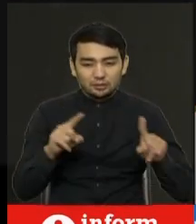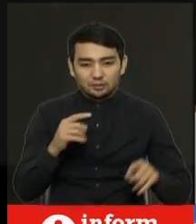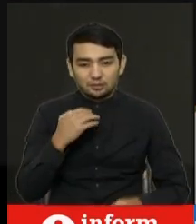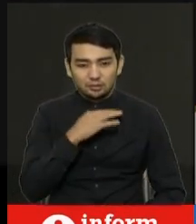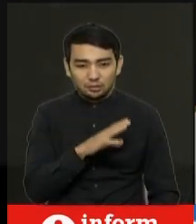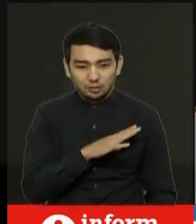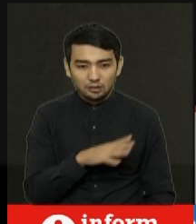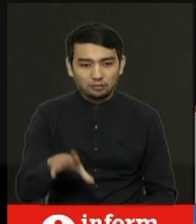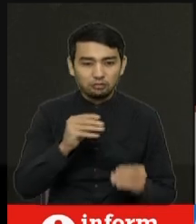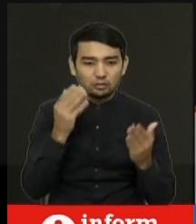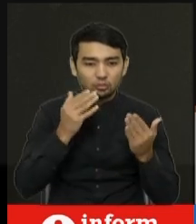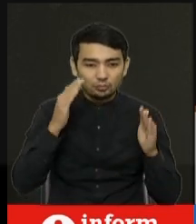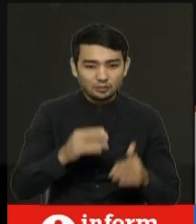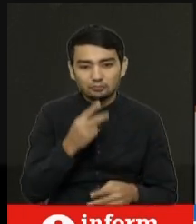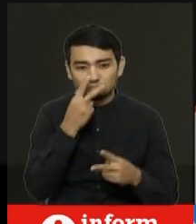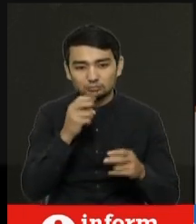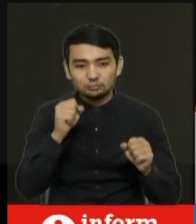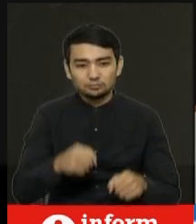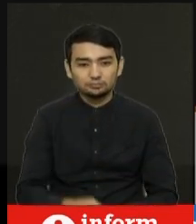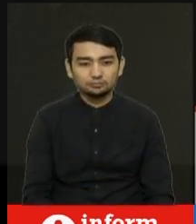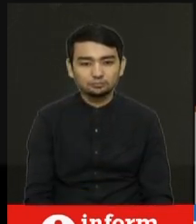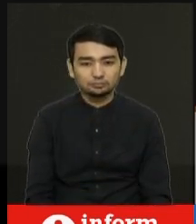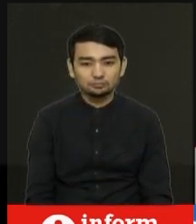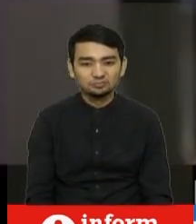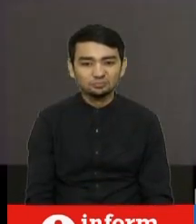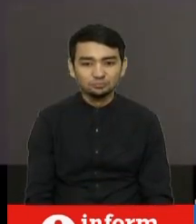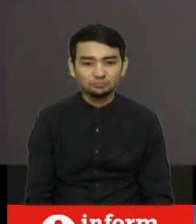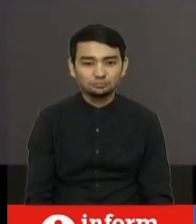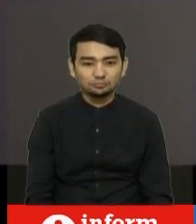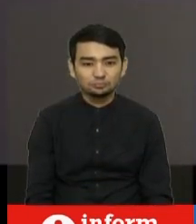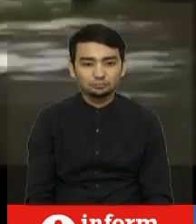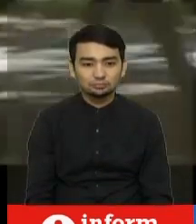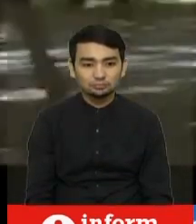еліміздің барлық кинотеатрларынан көруге болады. Бауыржан Жақсынбек, Думан Сүлеймен, Информбюро.